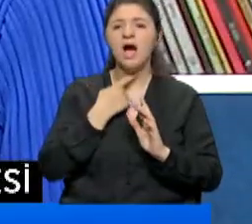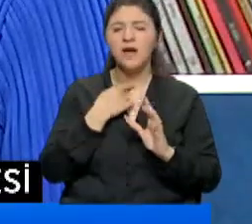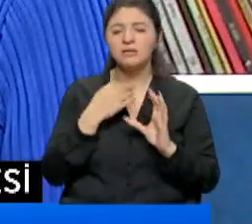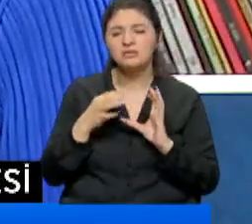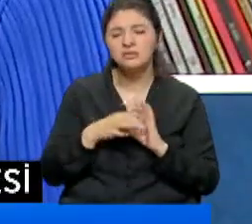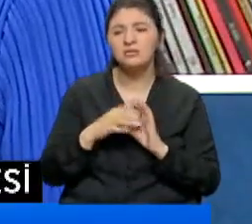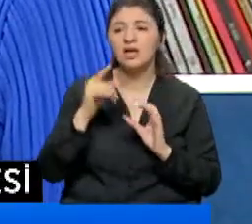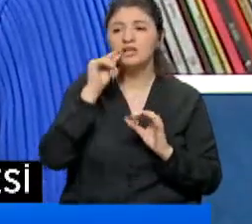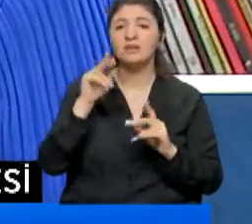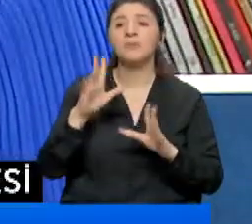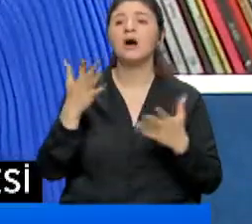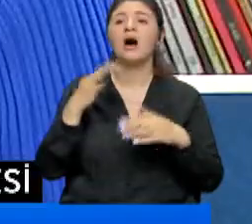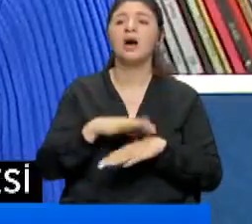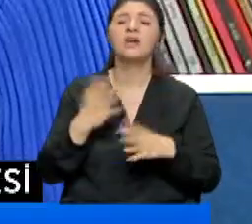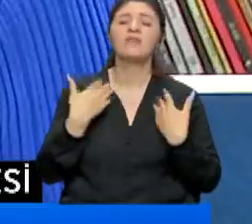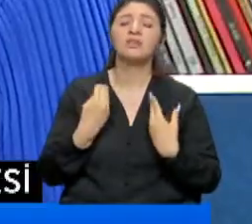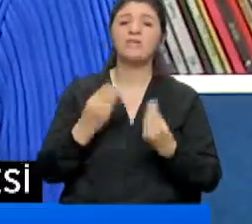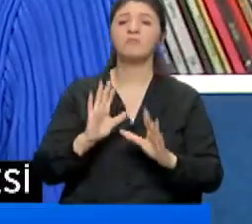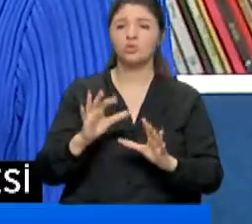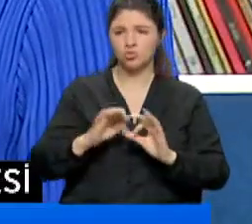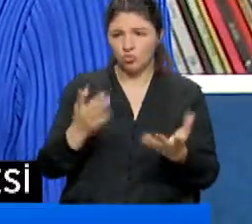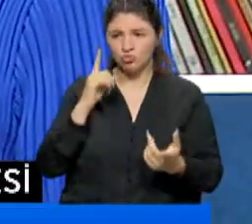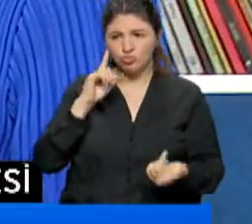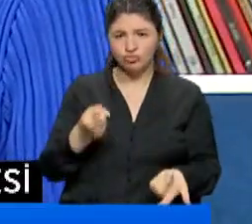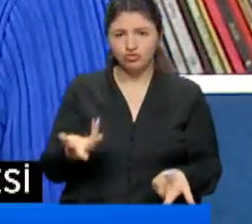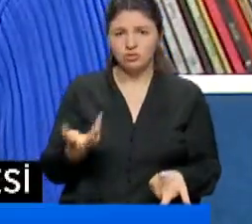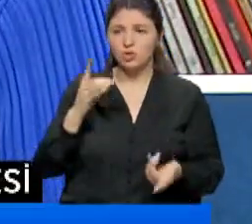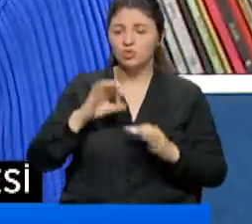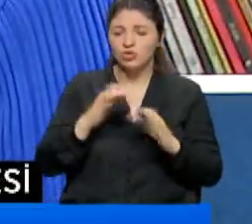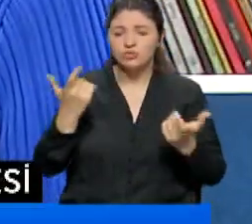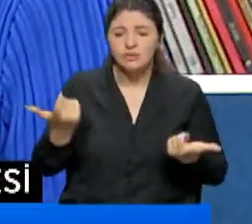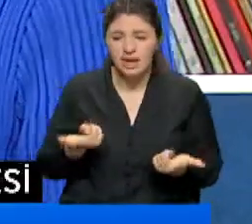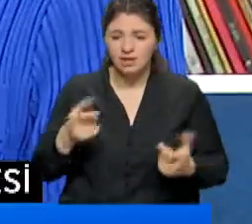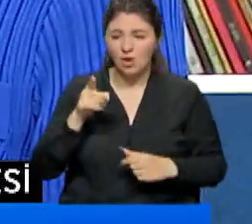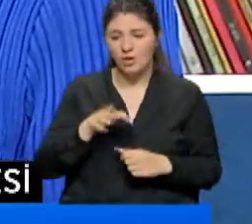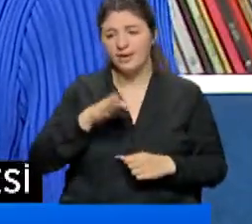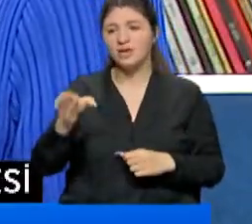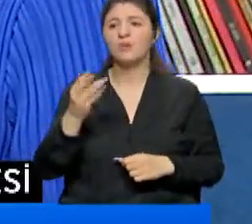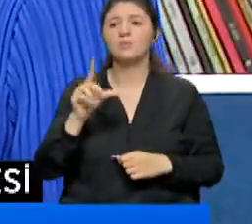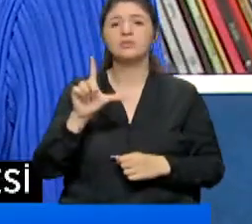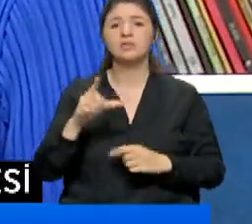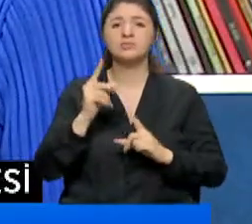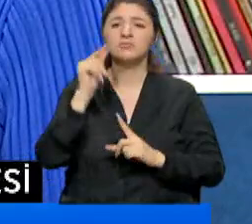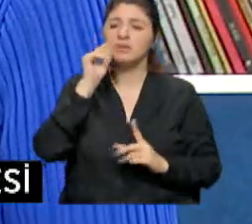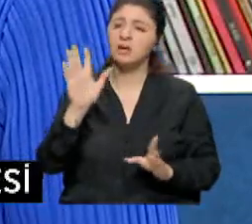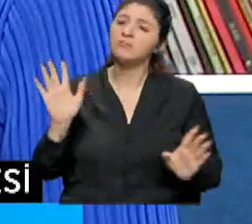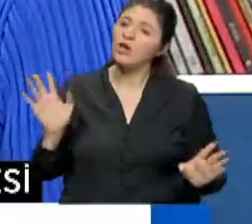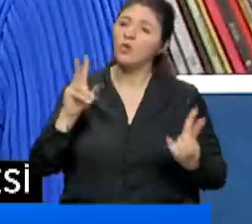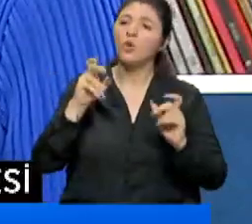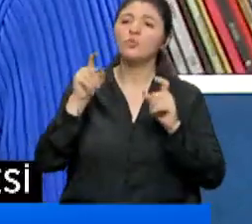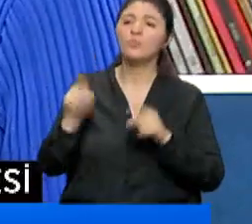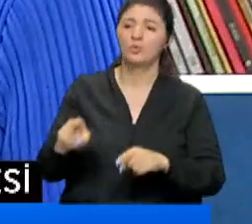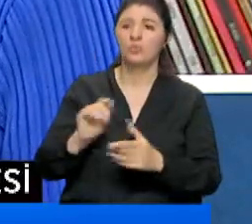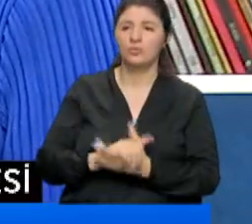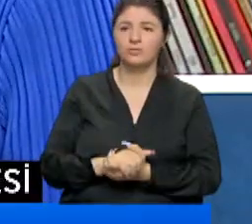kişi gibi davranmasına hastalık havası yaratmasına Çözüm üreteceğiz çözüm nerede oraya gitmemiz lazım sana bir mesele